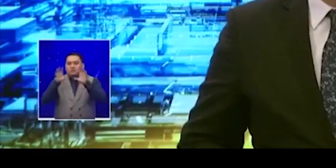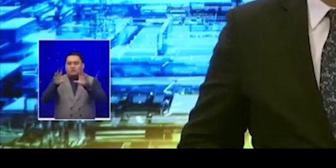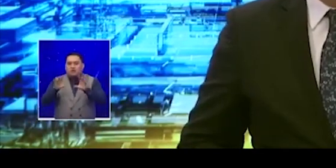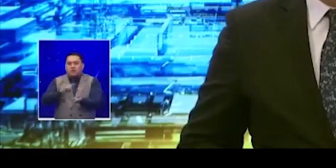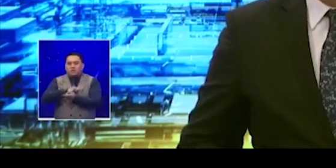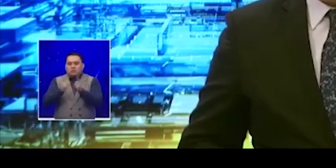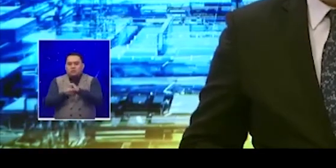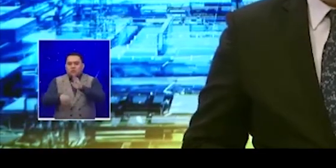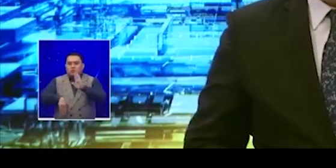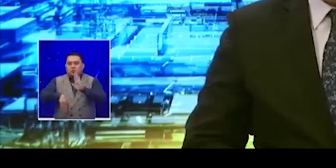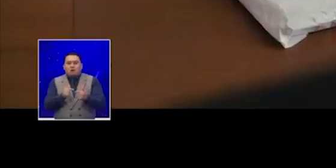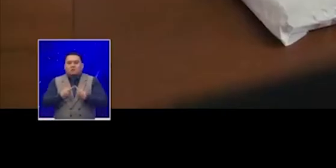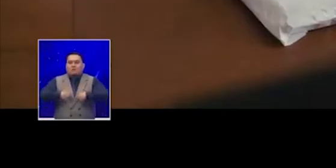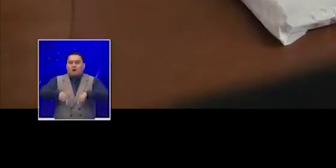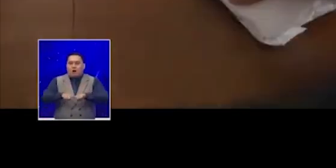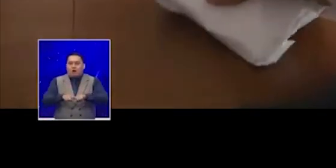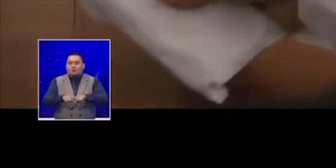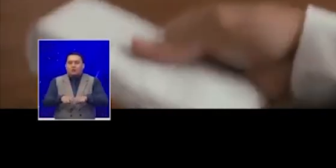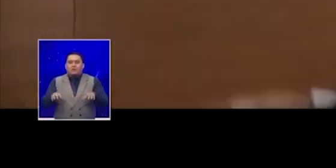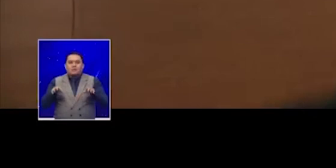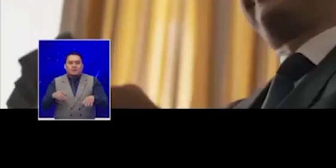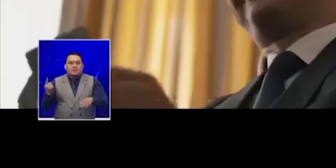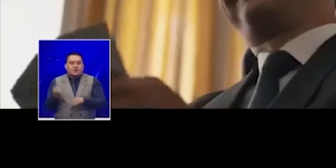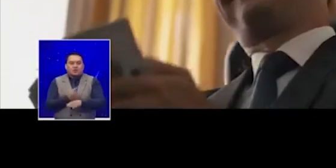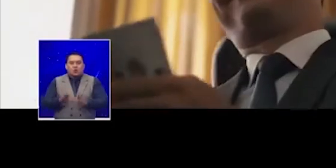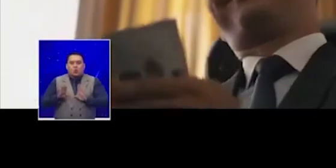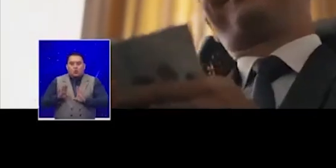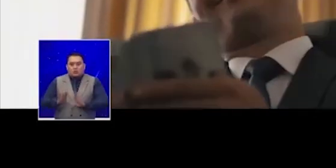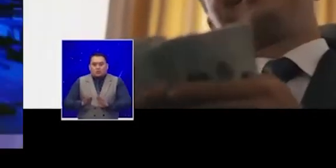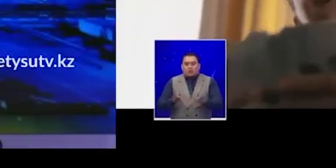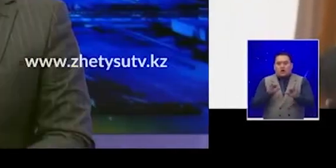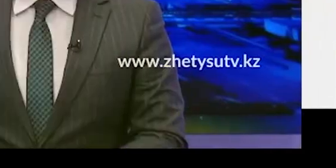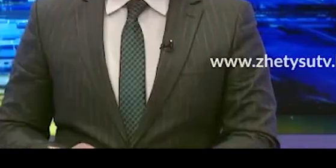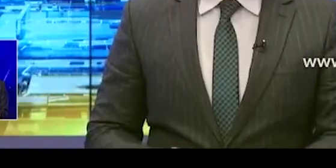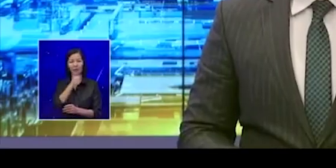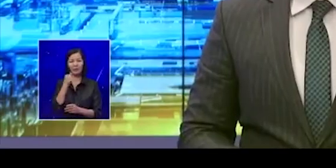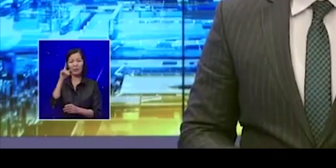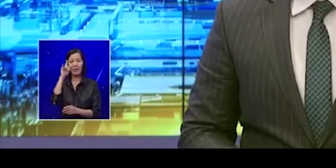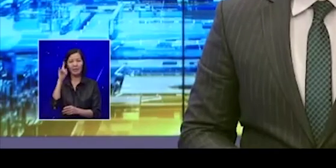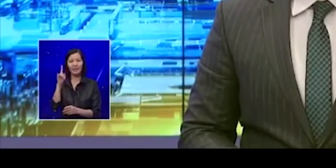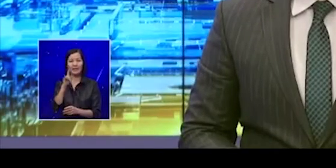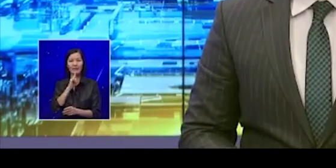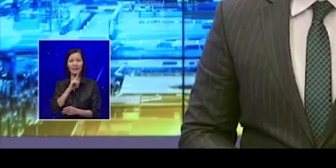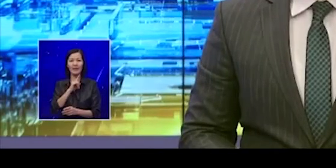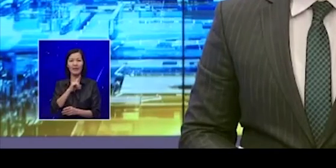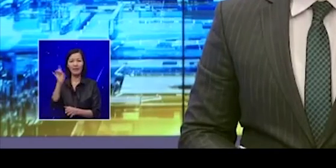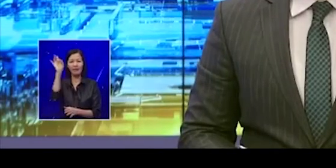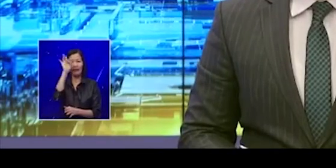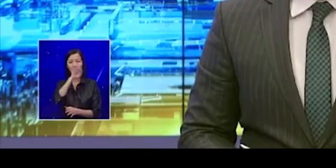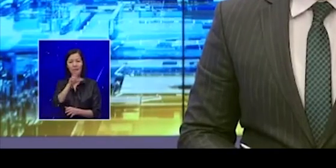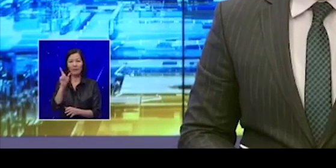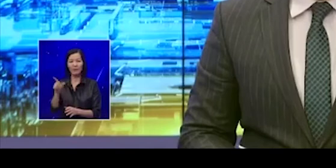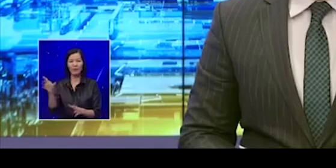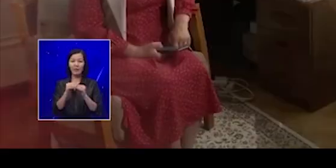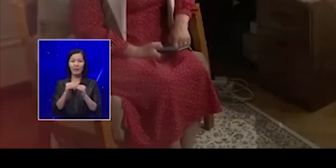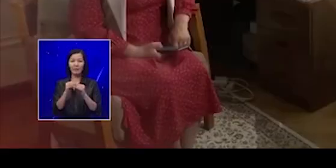күшейді. Жаңа жылда қабылданған агенттігі төрағасының бірінші орынбасары мәлімдеді. Танымал бірқатар тұлғалардың мерейтойымен